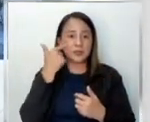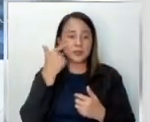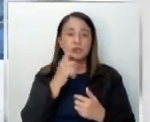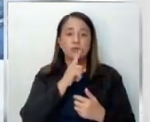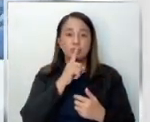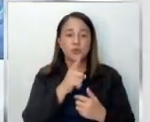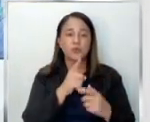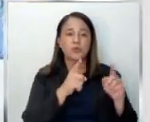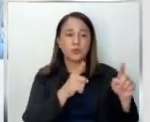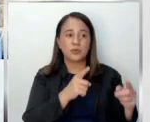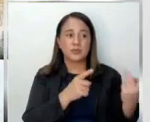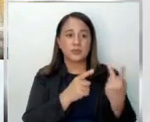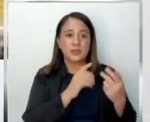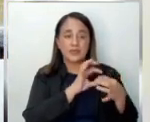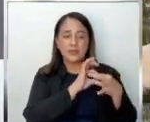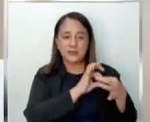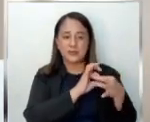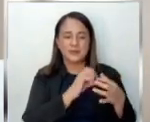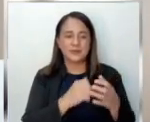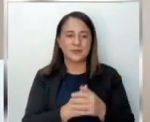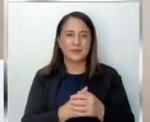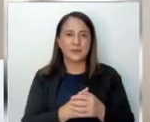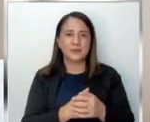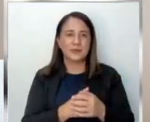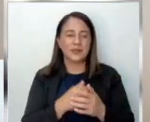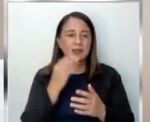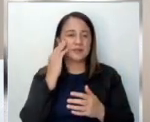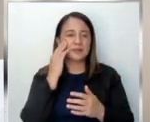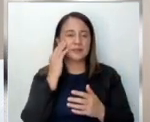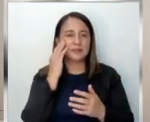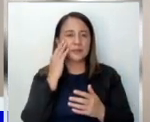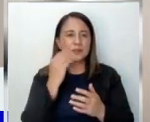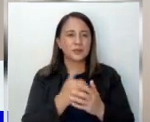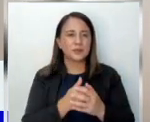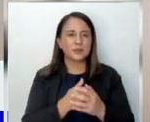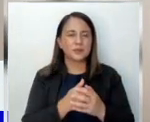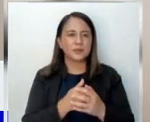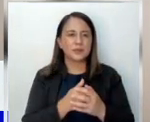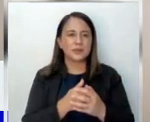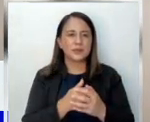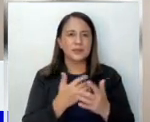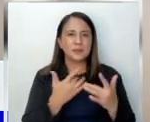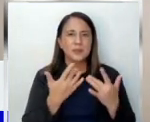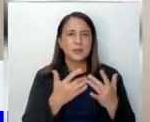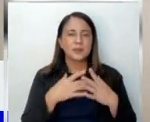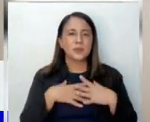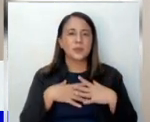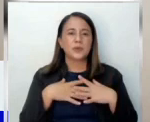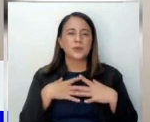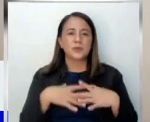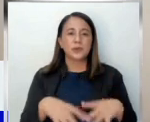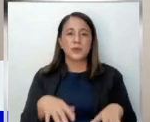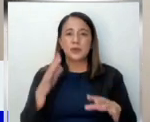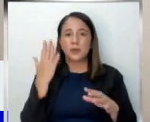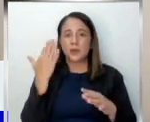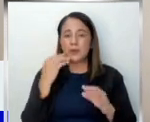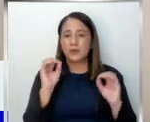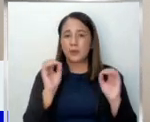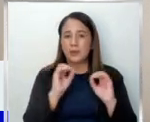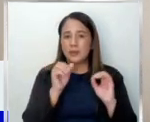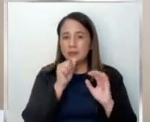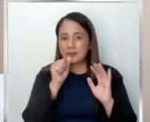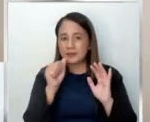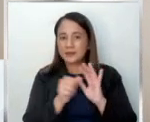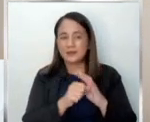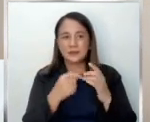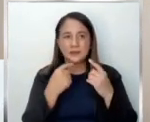pagitan nilang dalawa. Alam mo, sobrang saya tsaka parang ang gaan na ngayon sa loob kasi wala na kaming tinatago sa public.